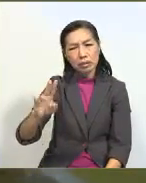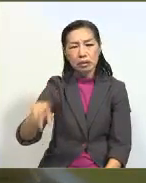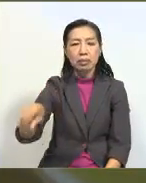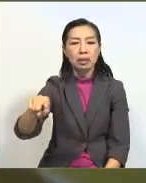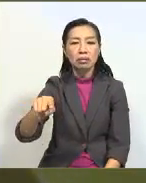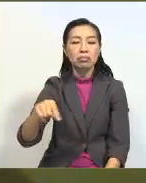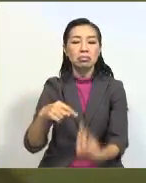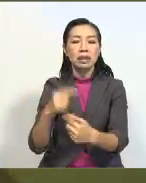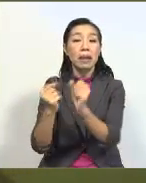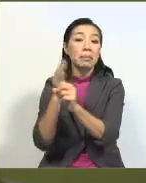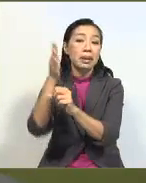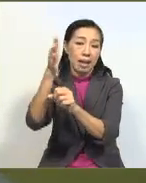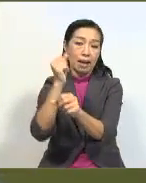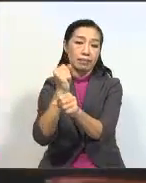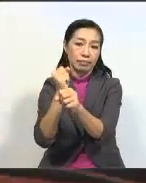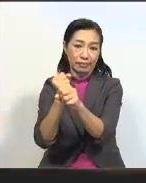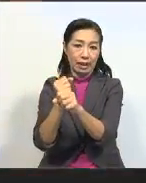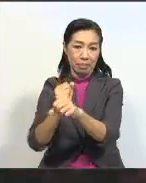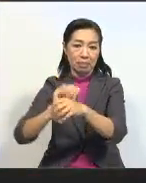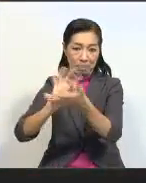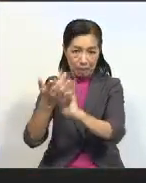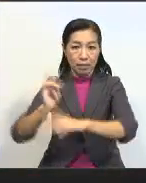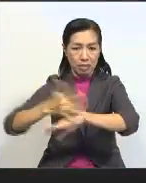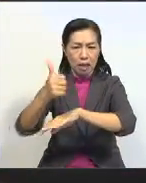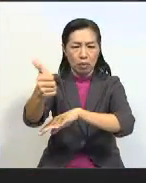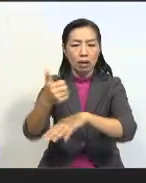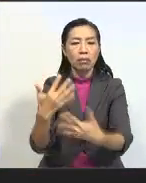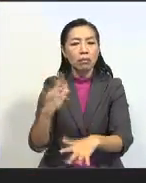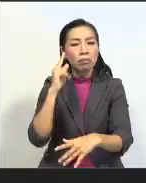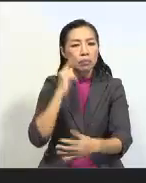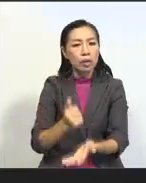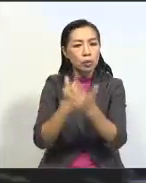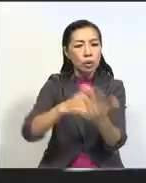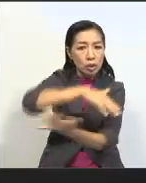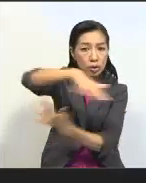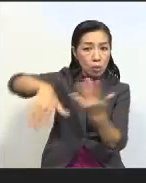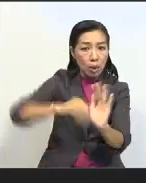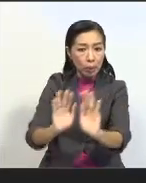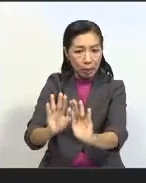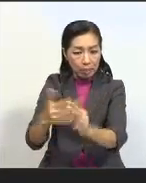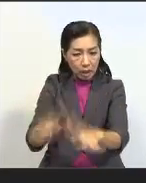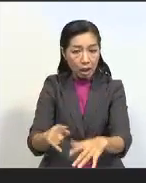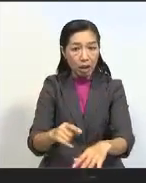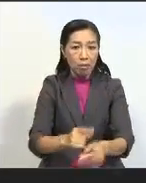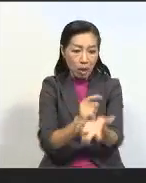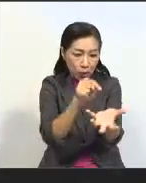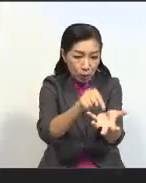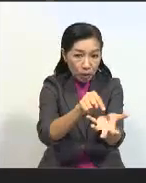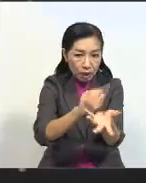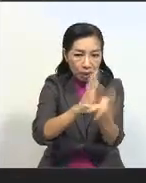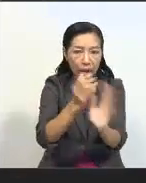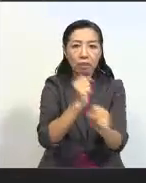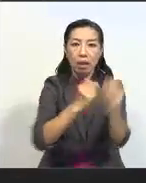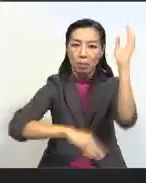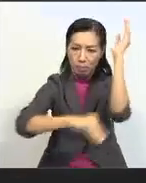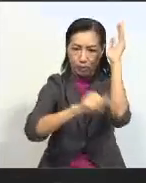การทำตามที่เขาบอกนะครับจากวัสดุธรรมชาตินอกจากจะรักษาสิ่งแวดล้อมและกรุงเทพมหานครเนี่ยเขาเอาไปทำประโยชน์ต่อเพราะว่าทำเป็